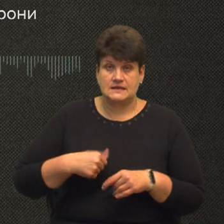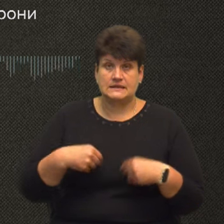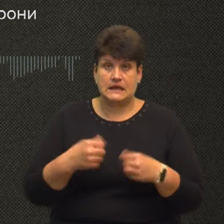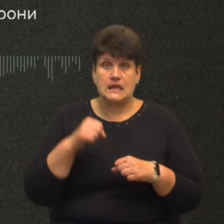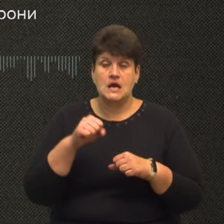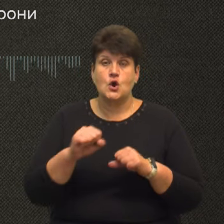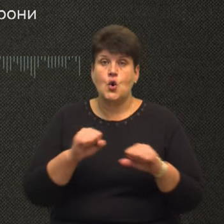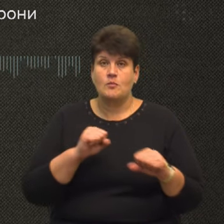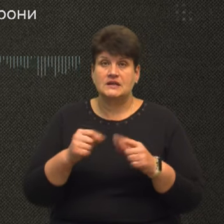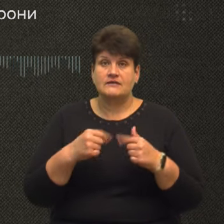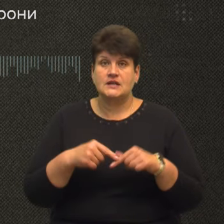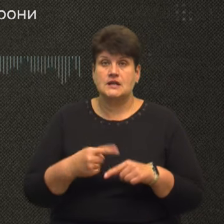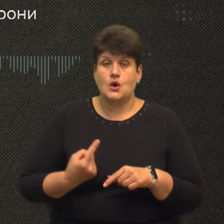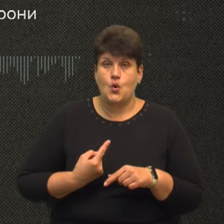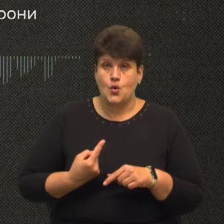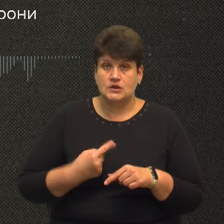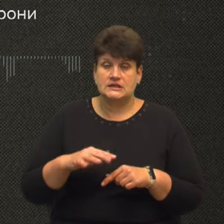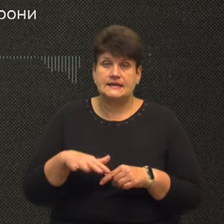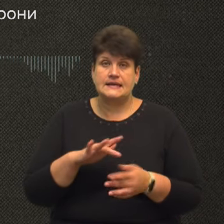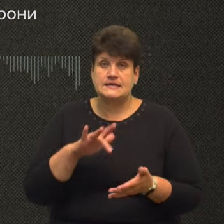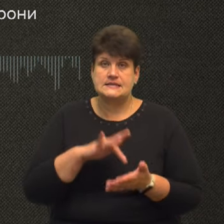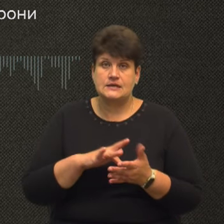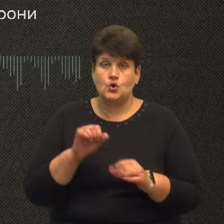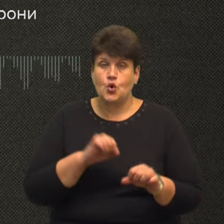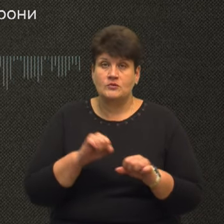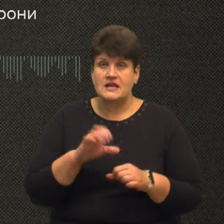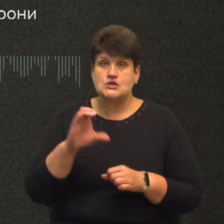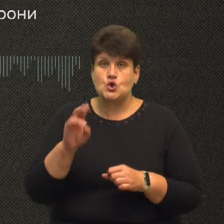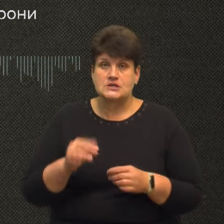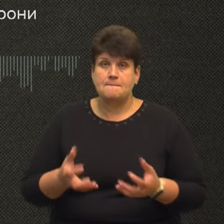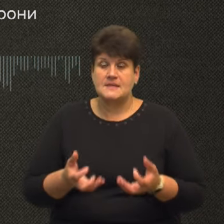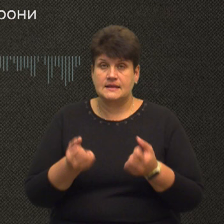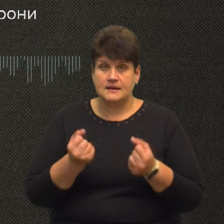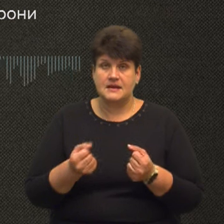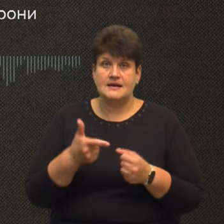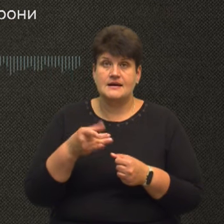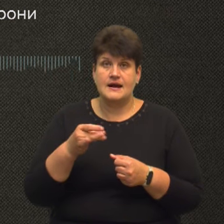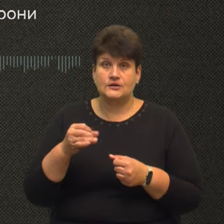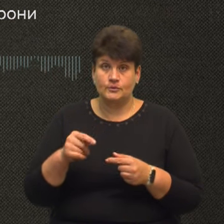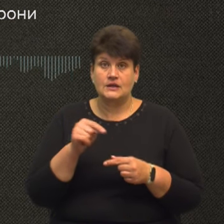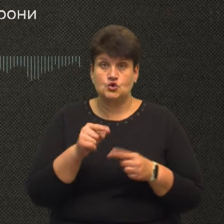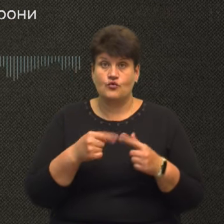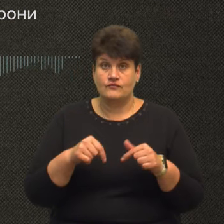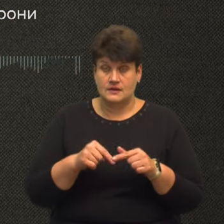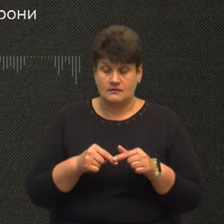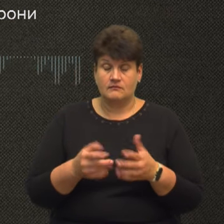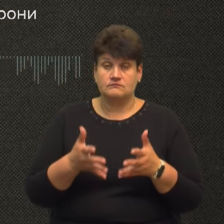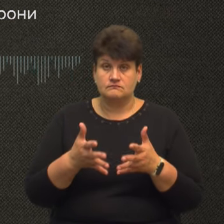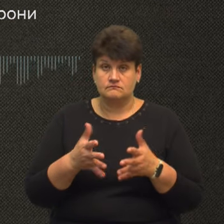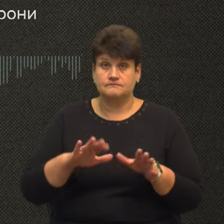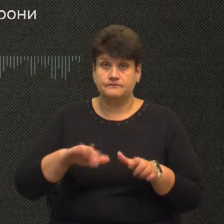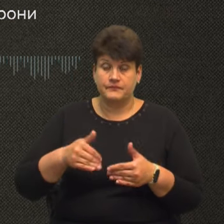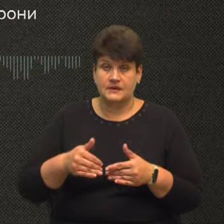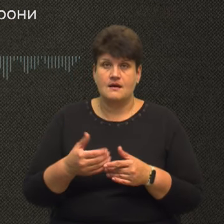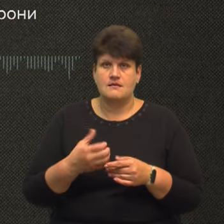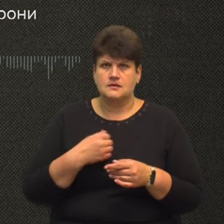відділення охорони територіального центру комплектування та соціальної підтримки та гранатометник цього ж відділу як вдалось з'ясувати агресію